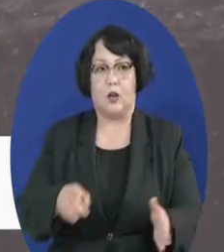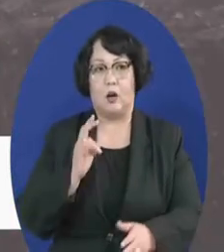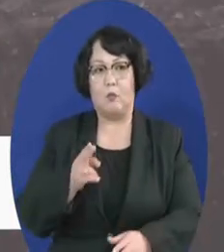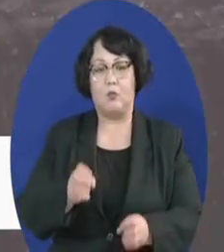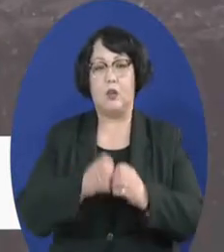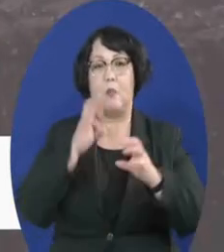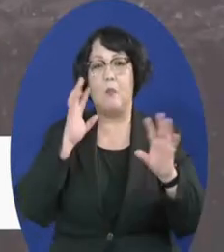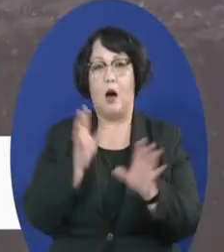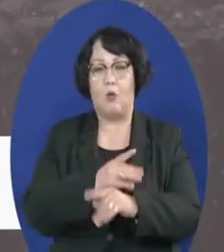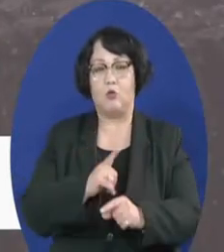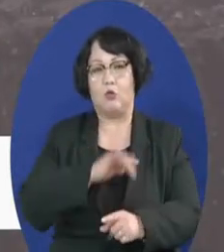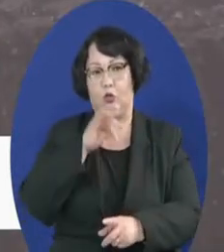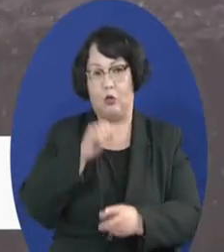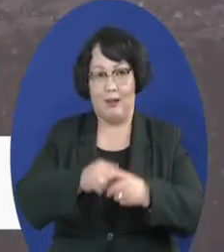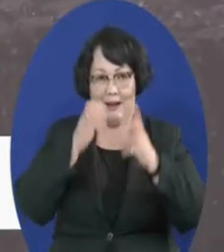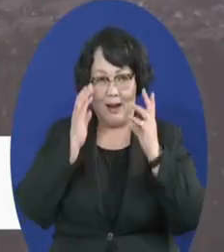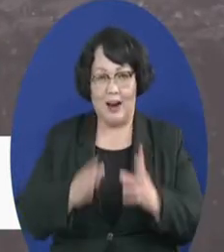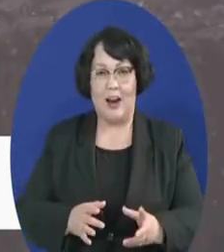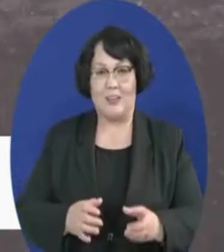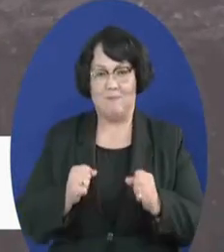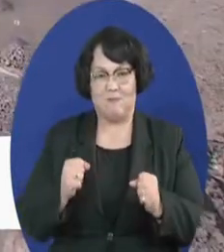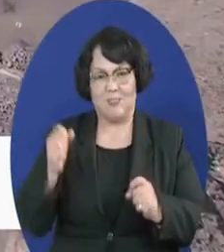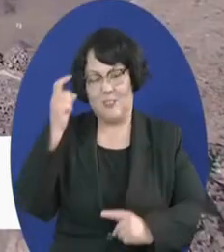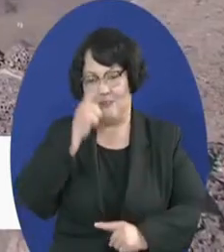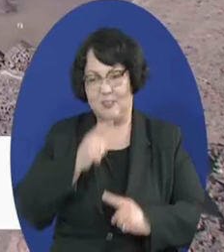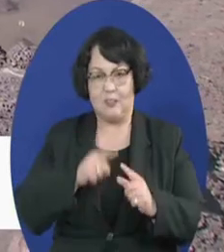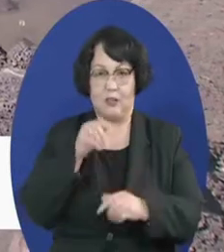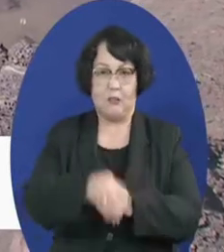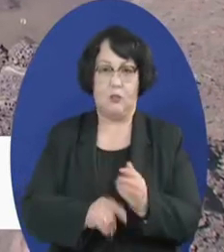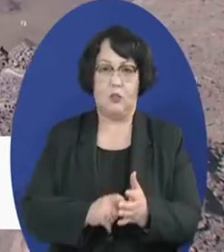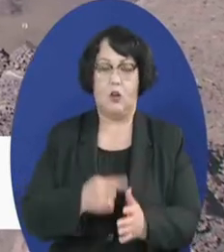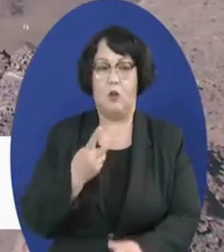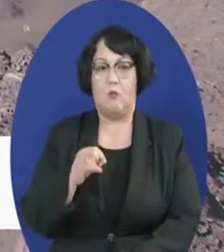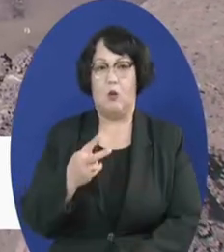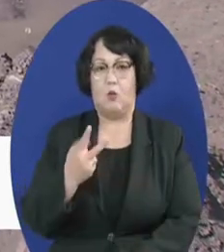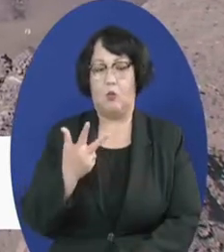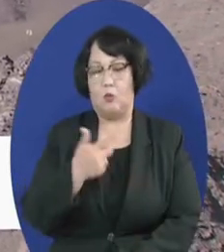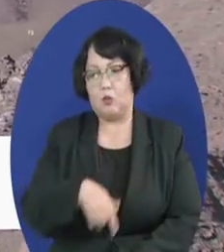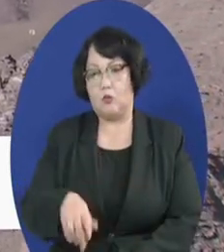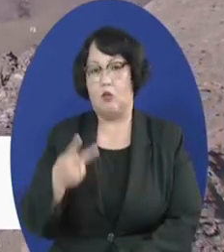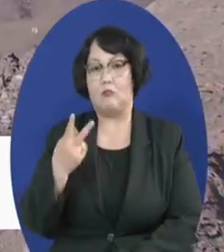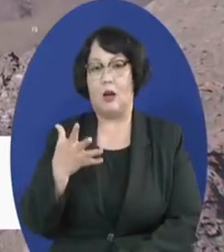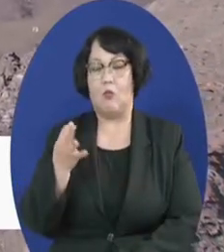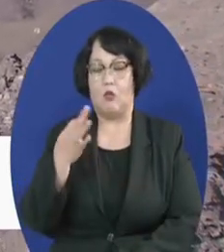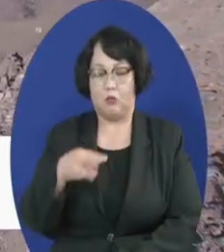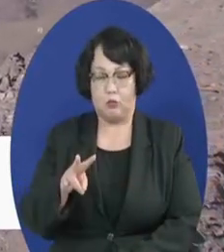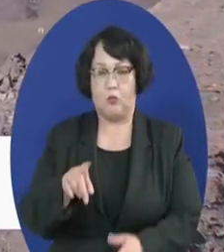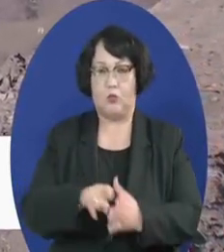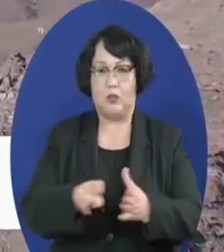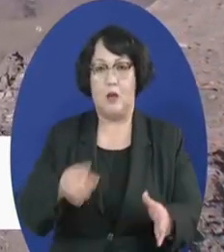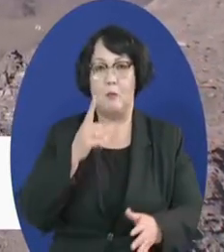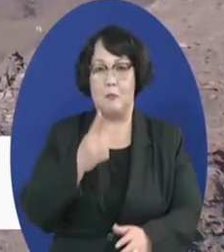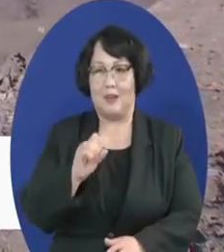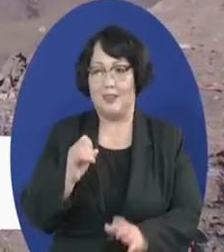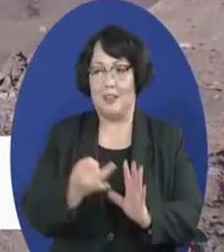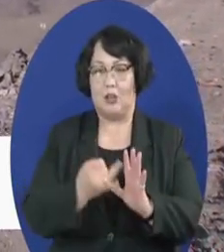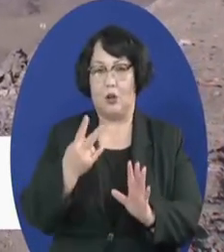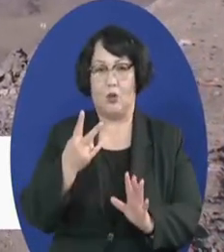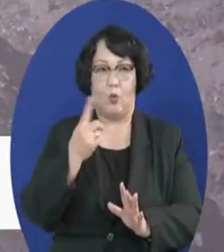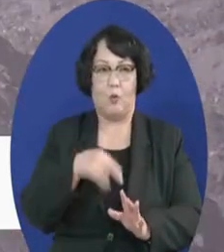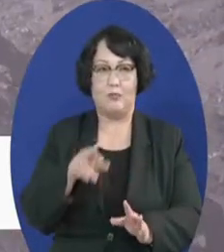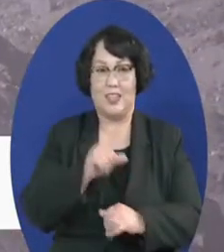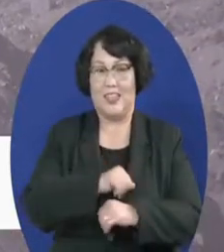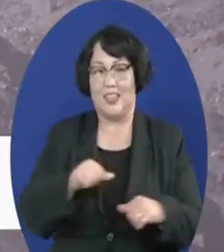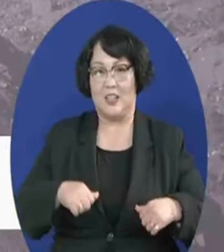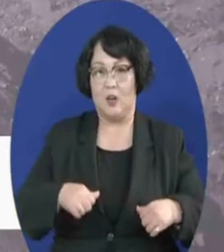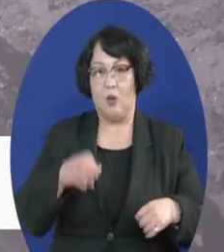хөрөнгө оруулалтад анхаарч бүсээ чангалах хугацаа байх учраас 2023-аас 2025 онд 1072 хувьцаатай иргэн өссөн